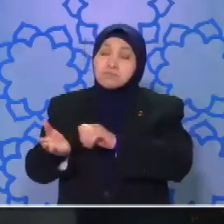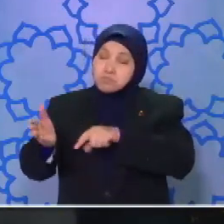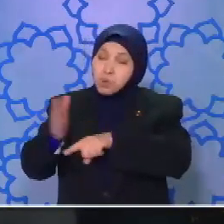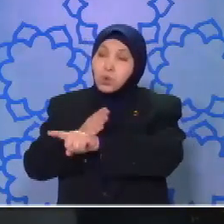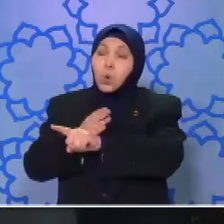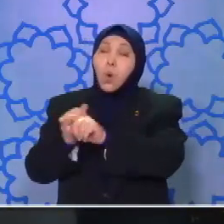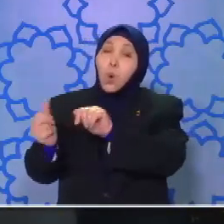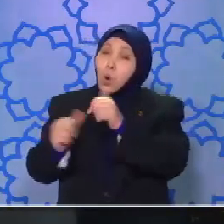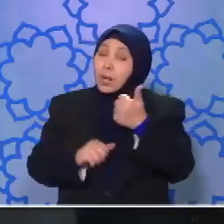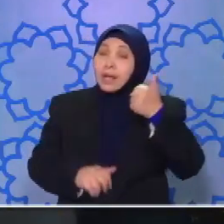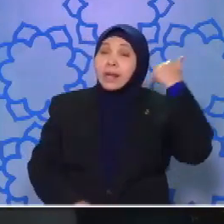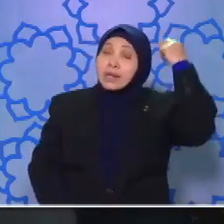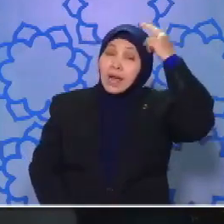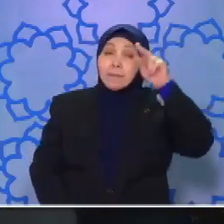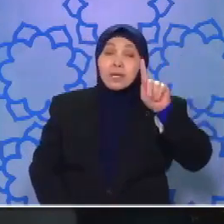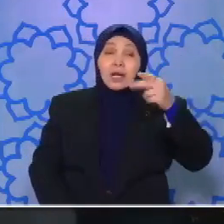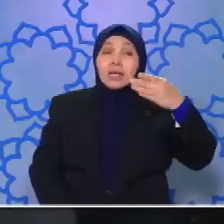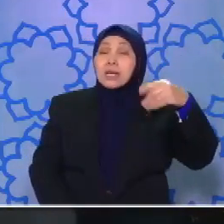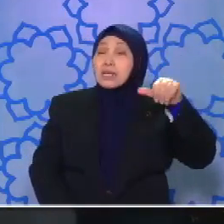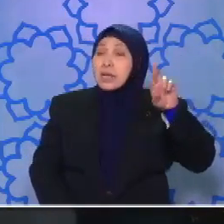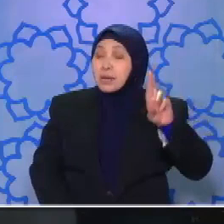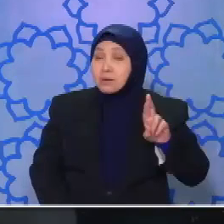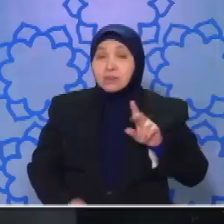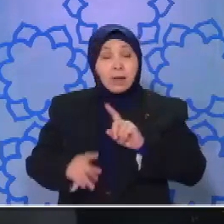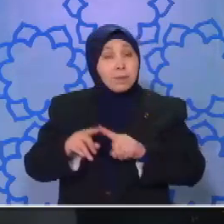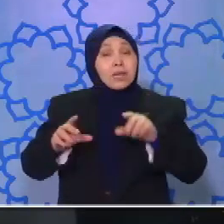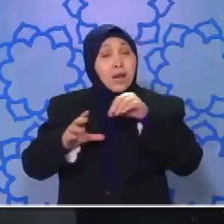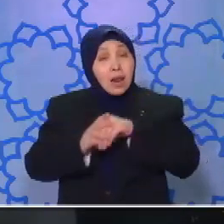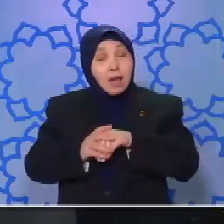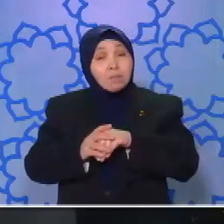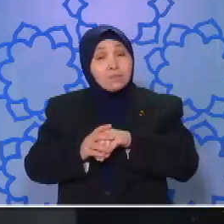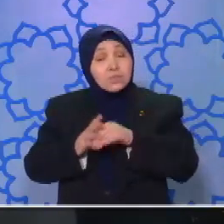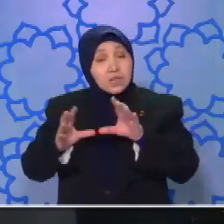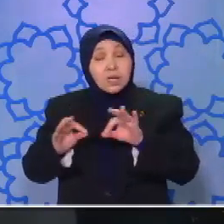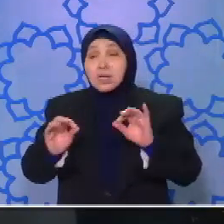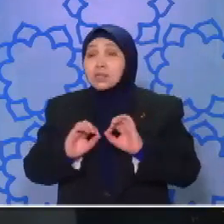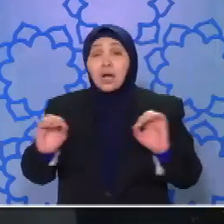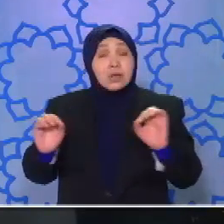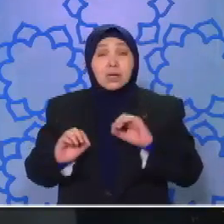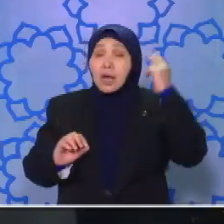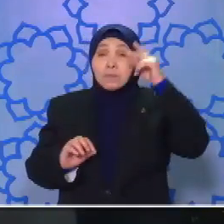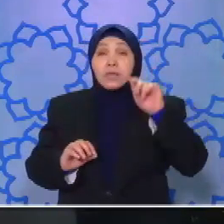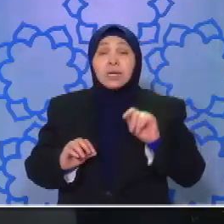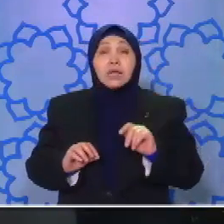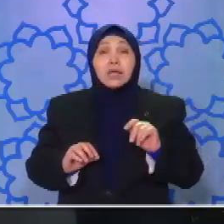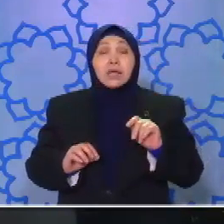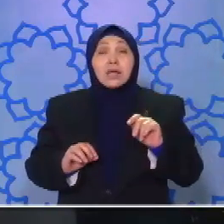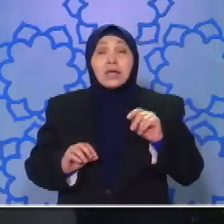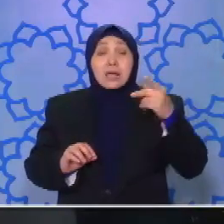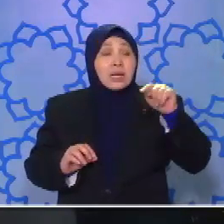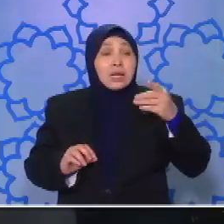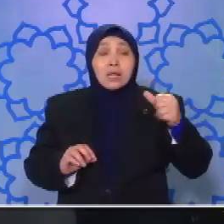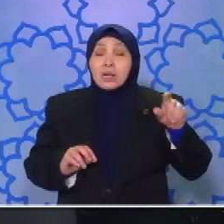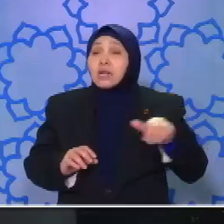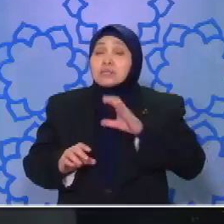oleh Nabi Khidir. Tetapi dalam kesimpulan ini tak ada pula Nabi Khidir cakap saya bunuh. Kalau tadi